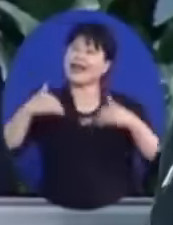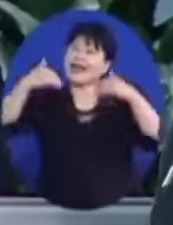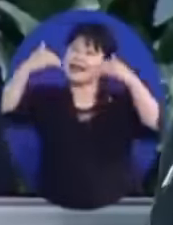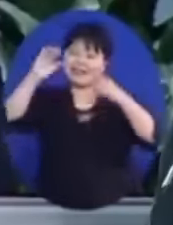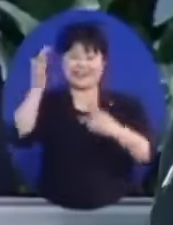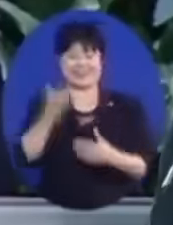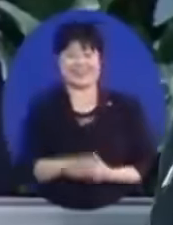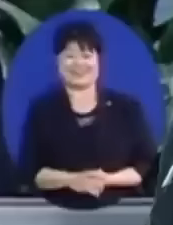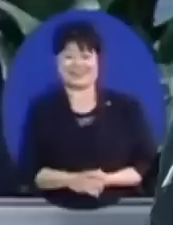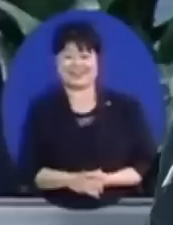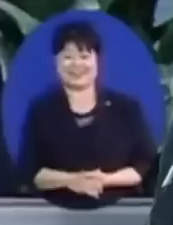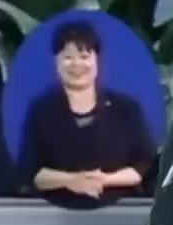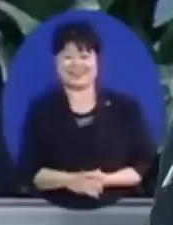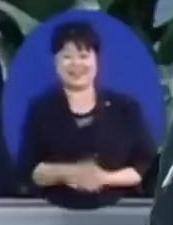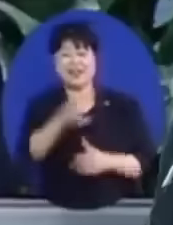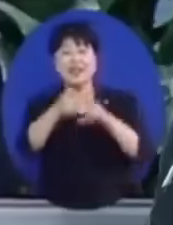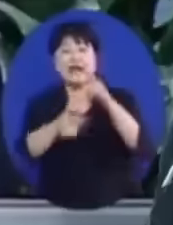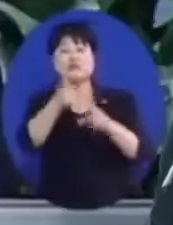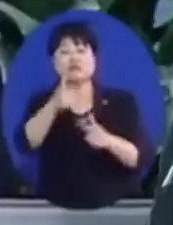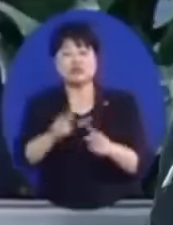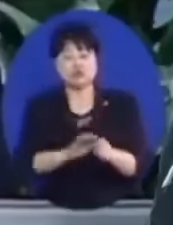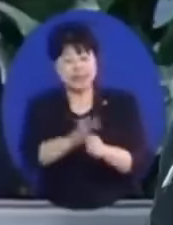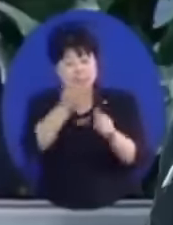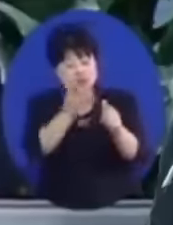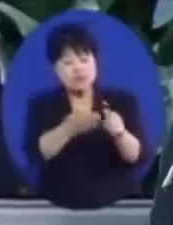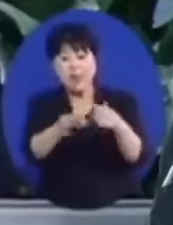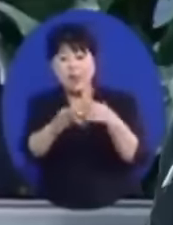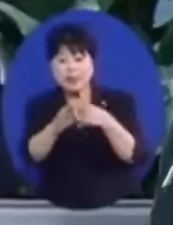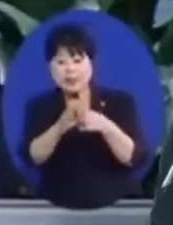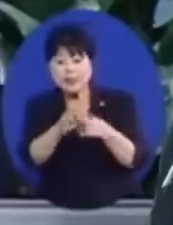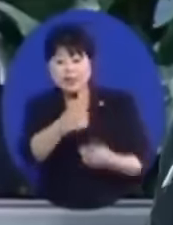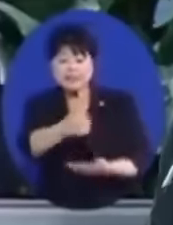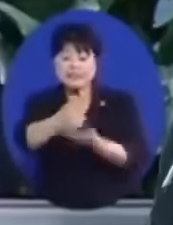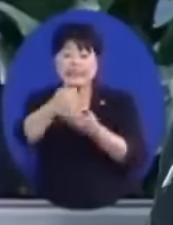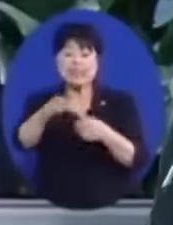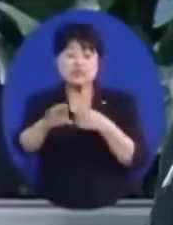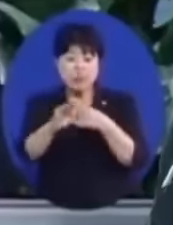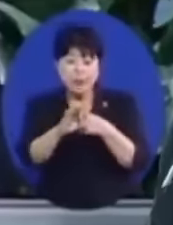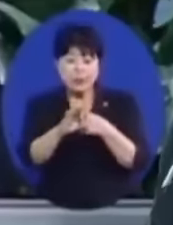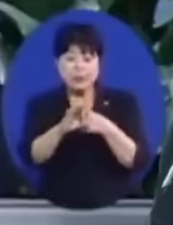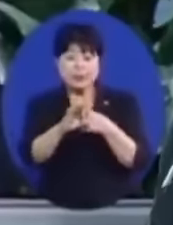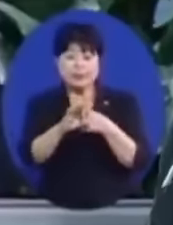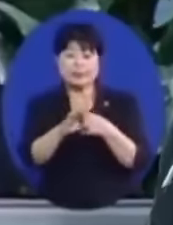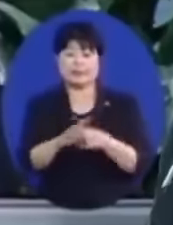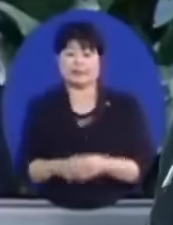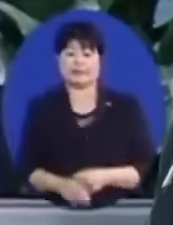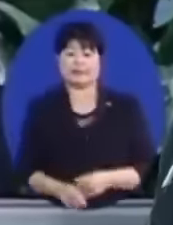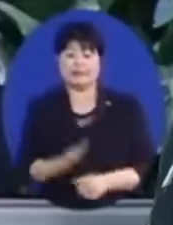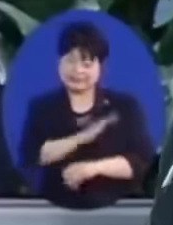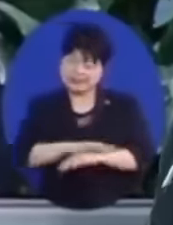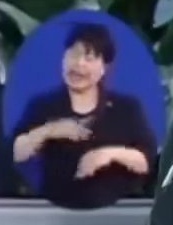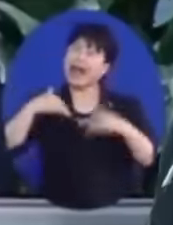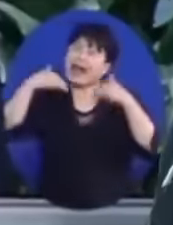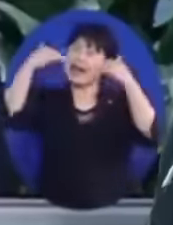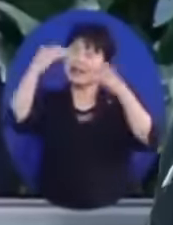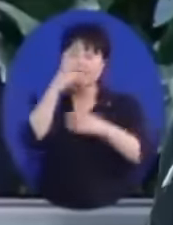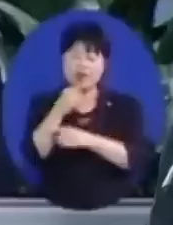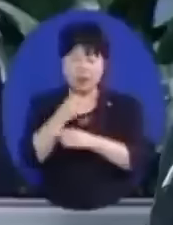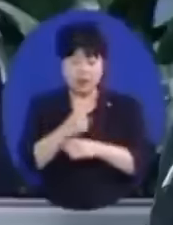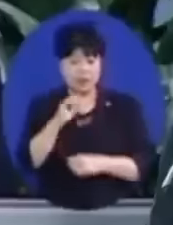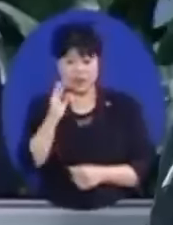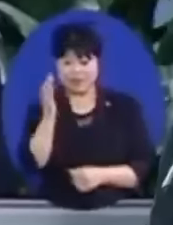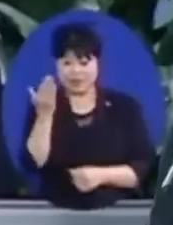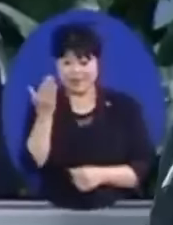자란다는 것입니다. 나무도 사랑해주고 칭찬해주면 잘 자라고 열매도 잘